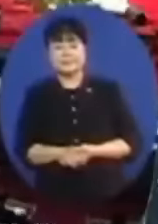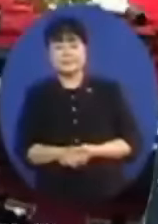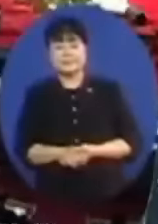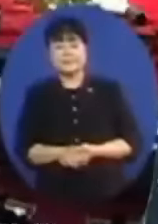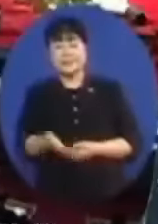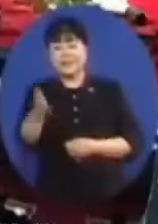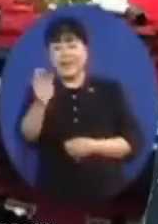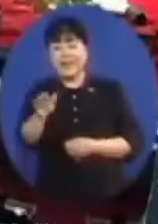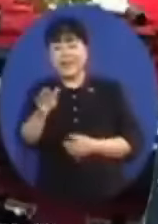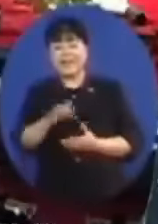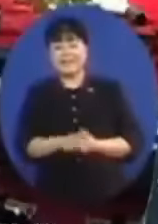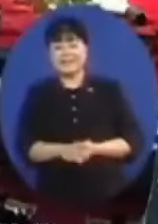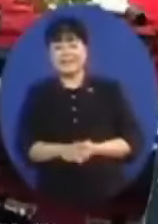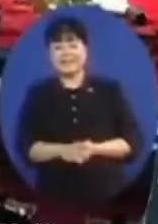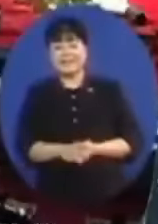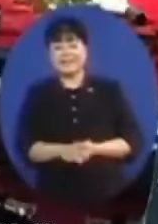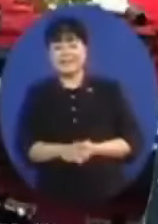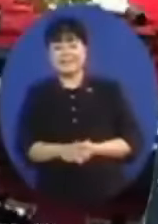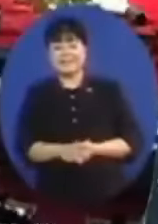그런데